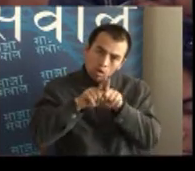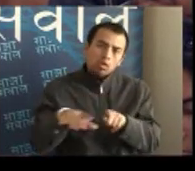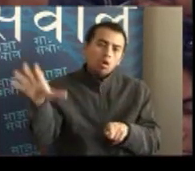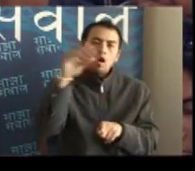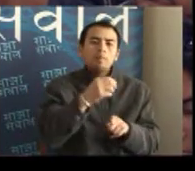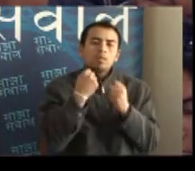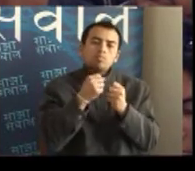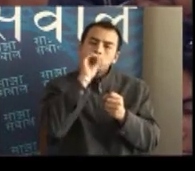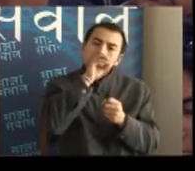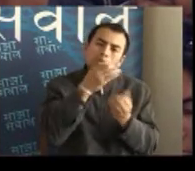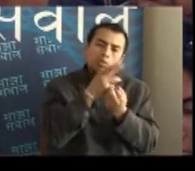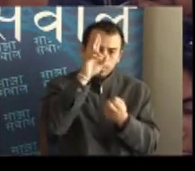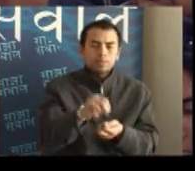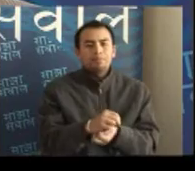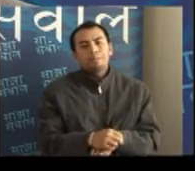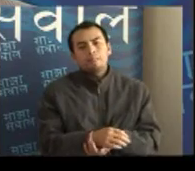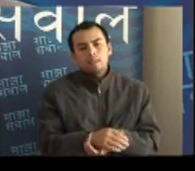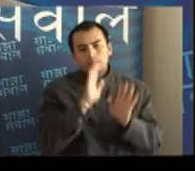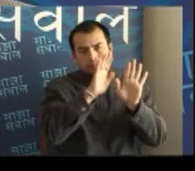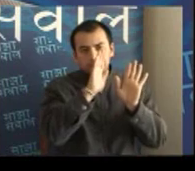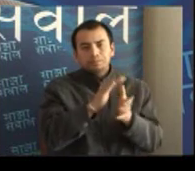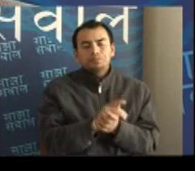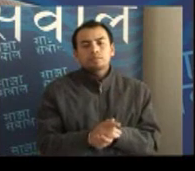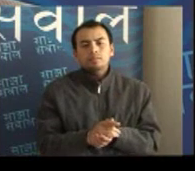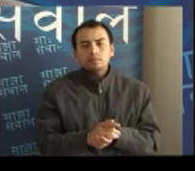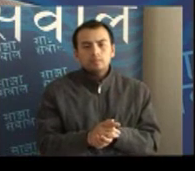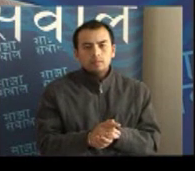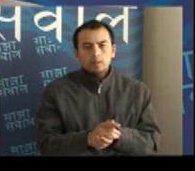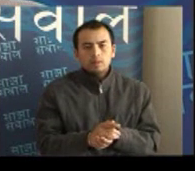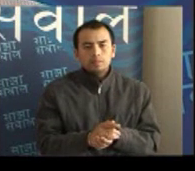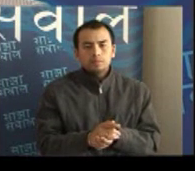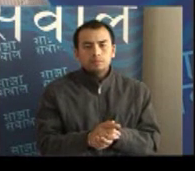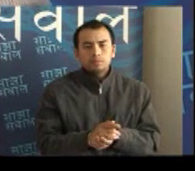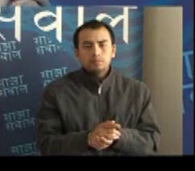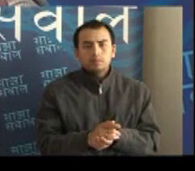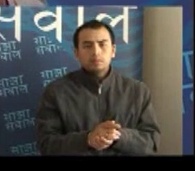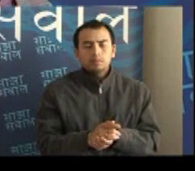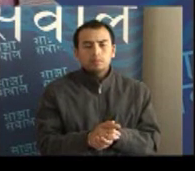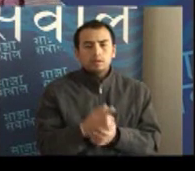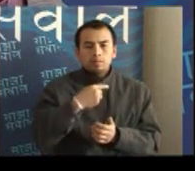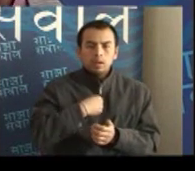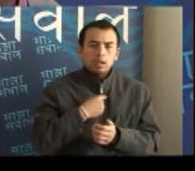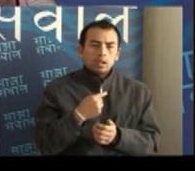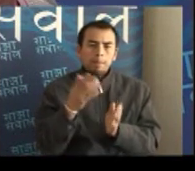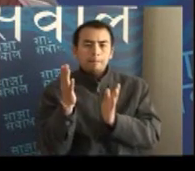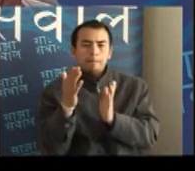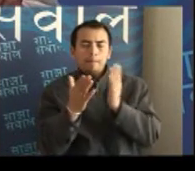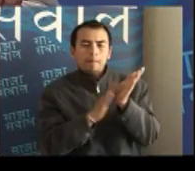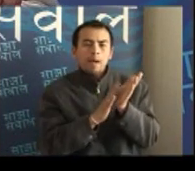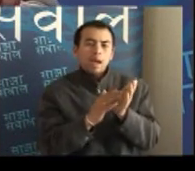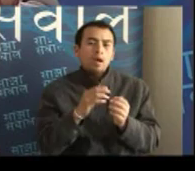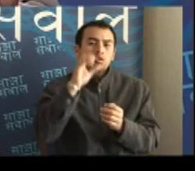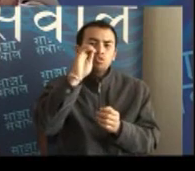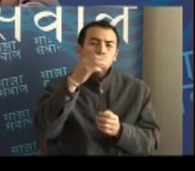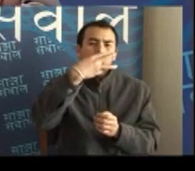कुरा उठाउनुपर्छ भन्ने मलाई लाग्छ। हस्, एकदम धन्यवाद दीपकजी, तपाईँले आफ्नो अनुभव राखिदिनुभयो। मैले मेरो बायाँपट्टि पछाडि सुनिताजीले देखेको छु,